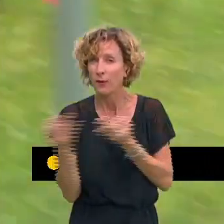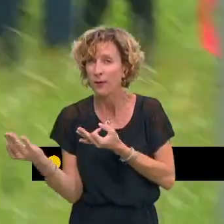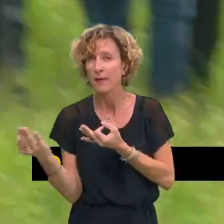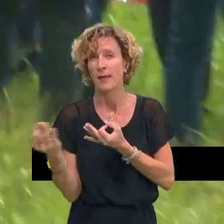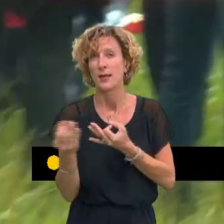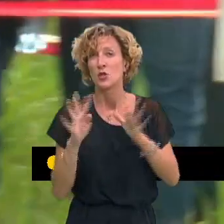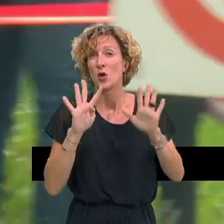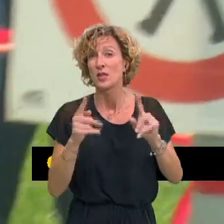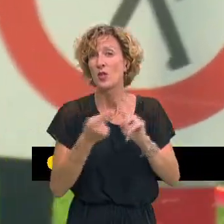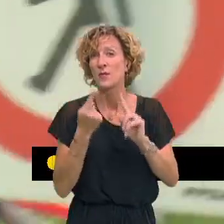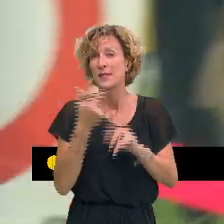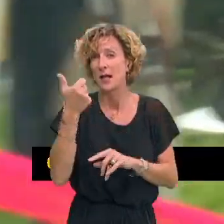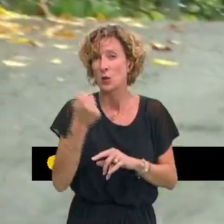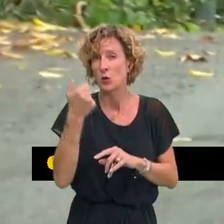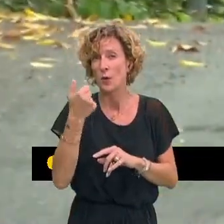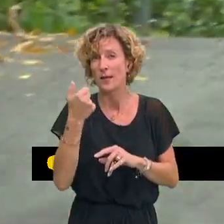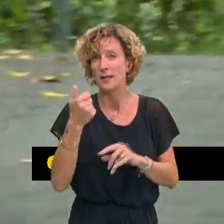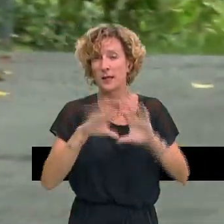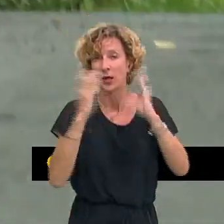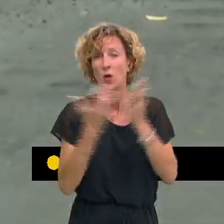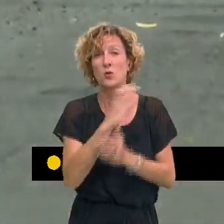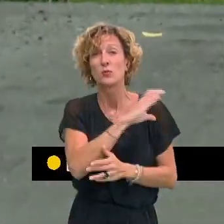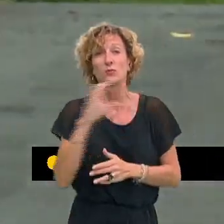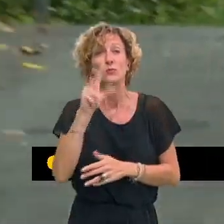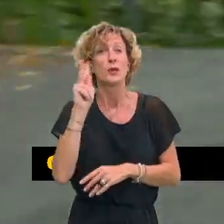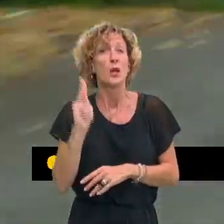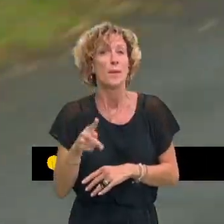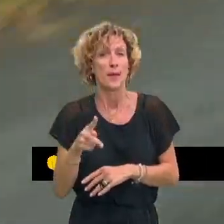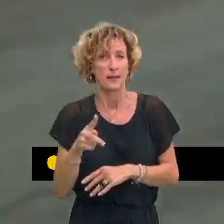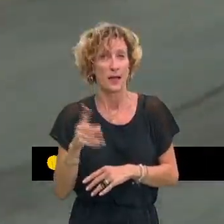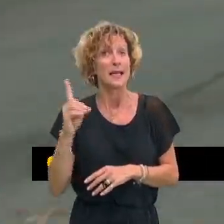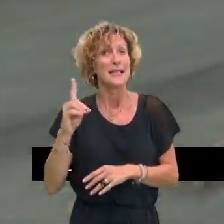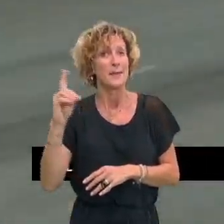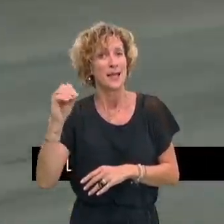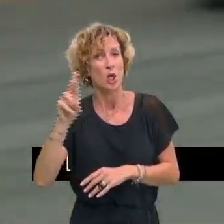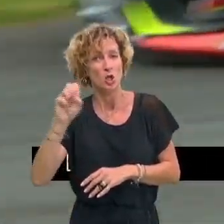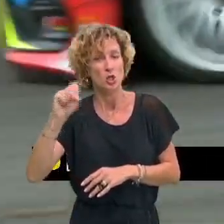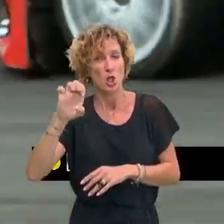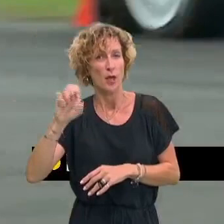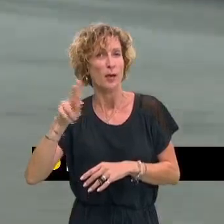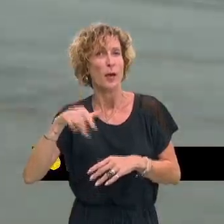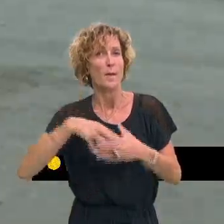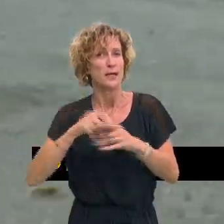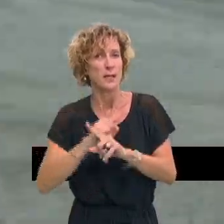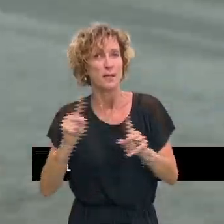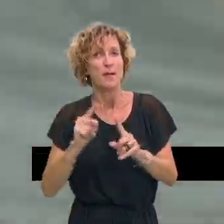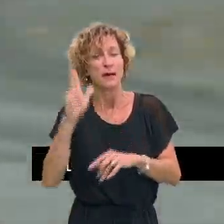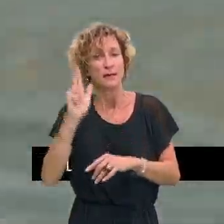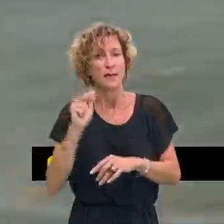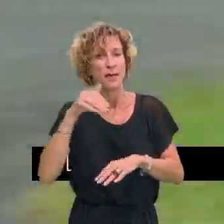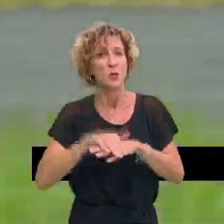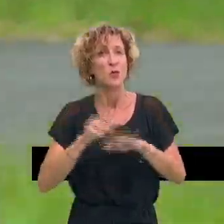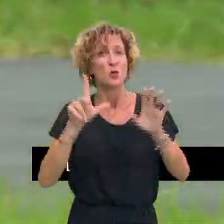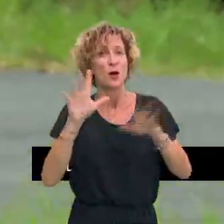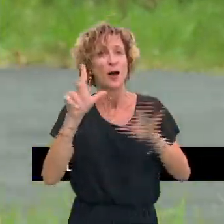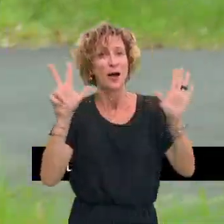les 9 spéciales chronométrées de l'épreuve, soit 103 km au total. Damien Dorseuil sera le grand absent du rallye. Départ de la première étape ce soir 20h avec la